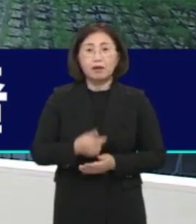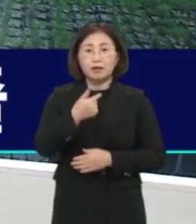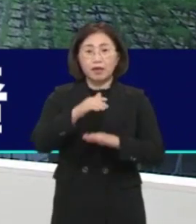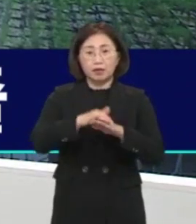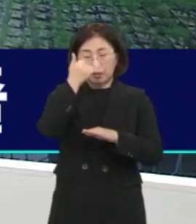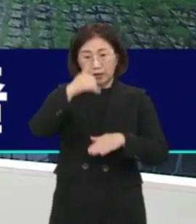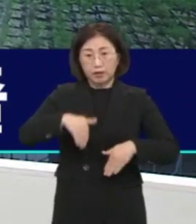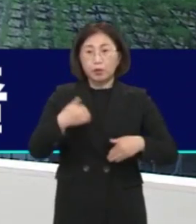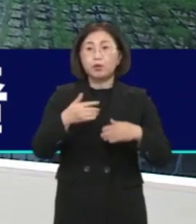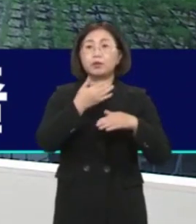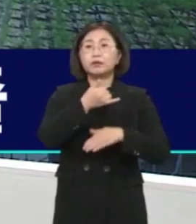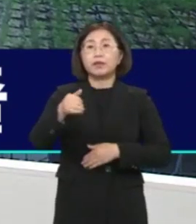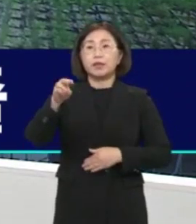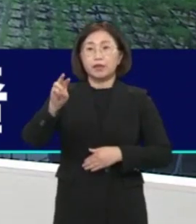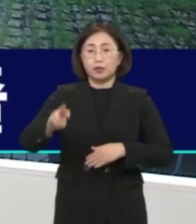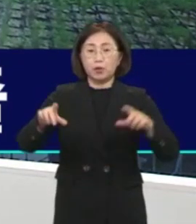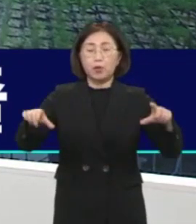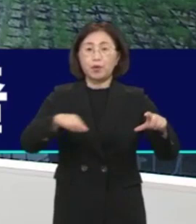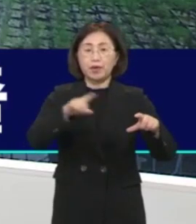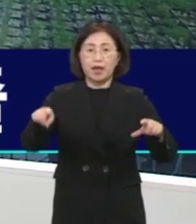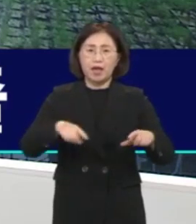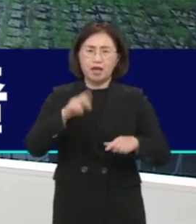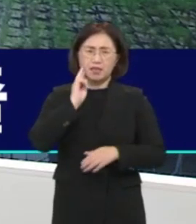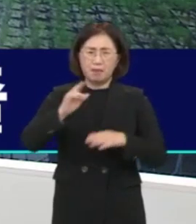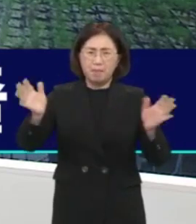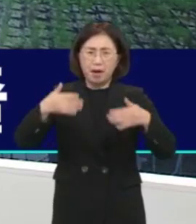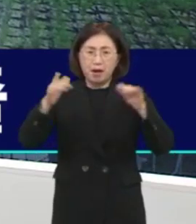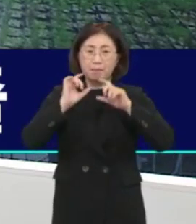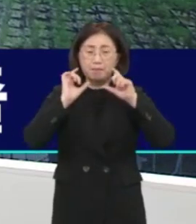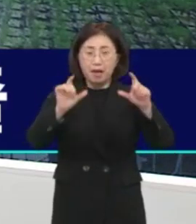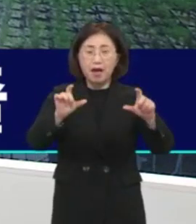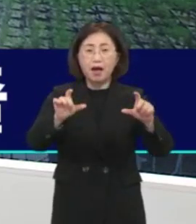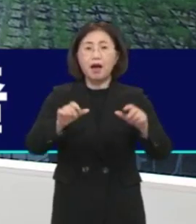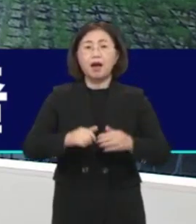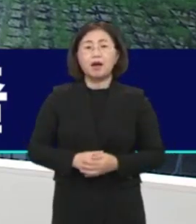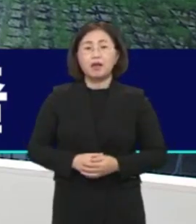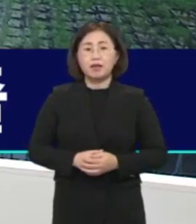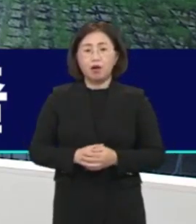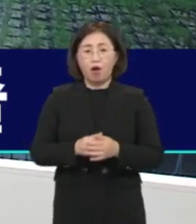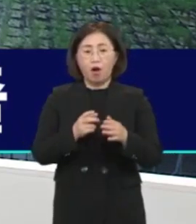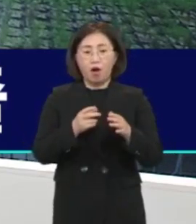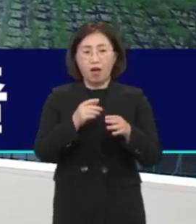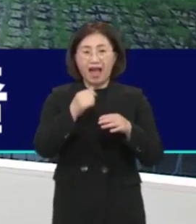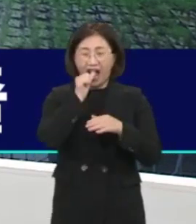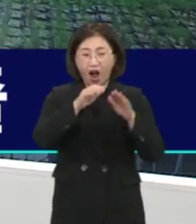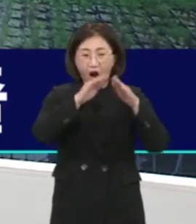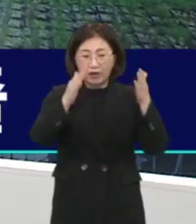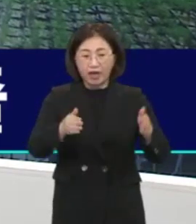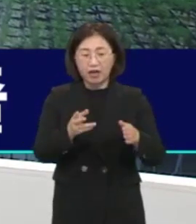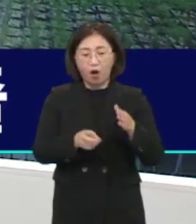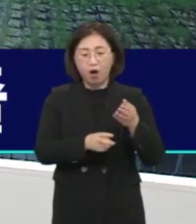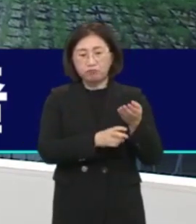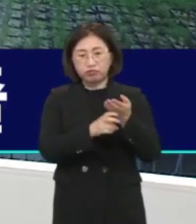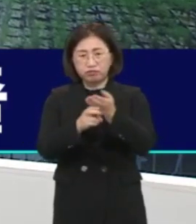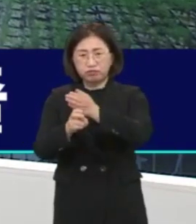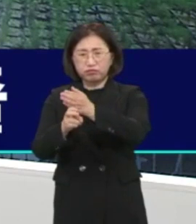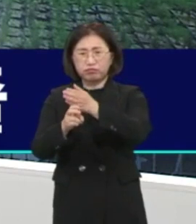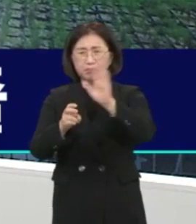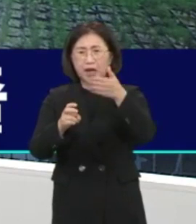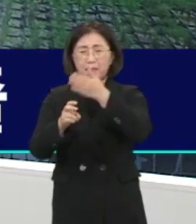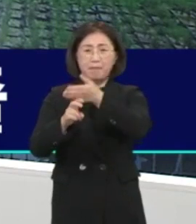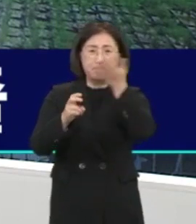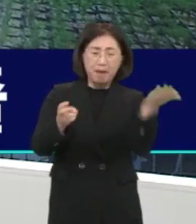강풍특보가 내려진 가운데 트레일러에 실린 컨테이너가 떨어지고 건물 유리가 부서지는 등 피해가 잇따랐습니다. 강한 비바람과